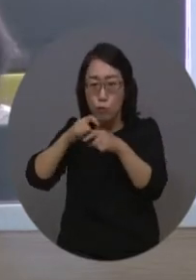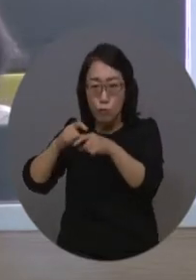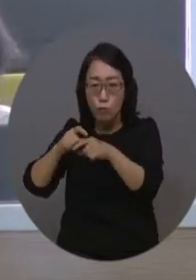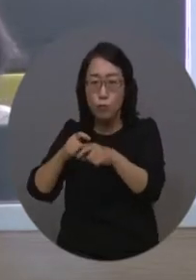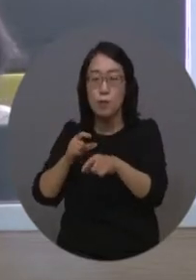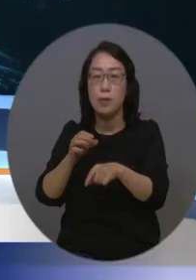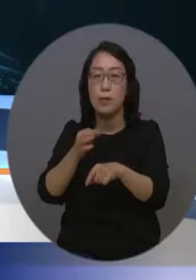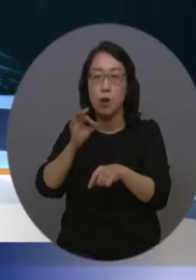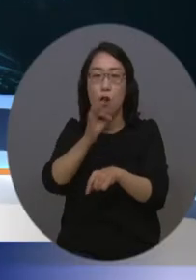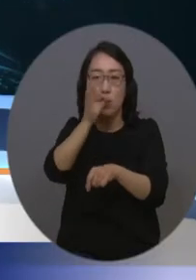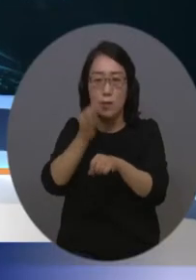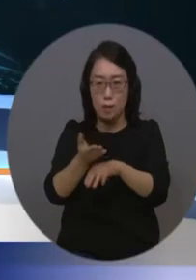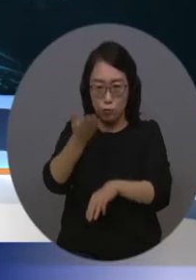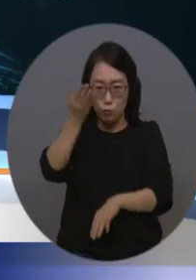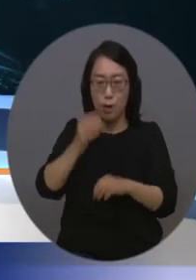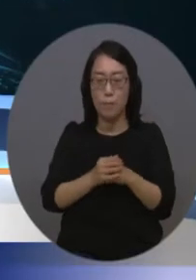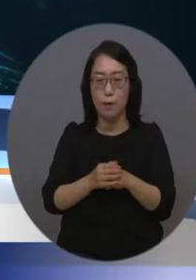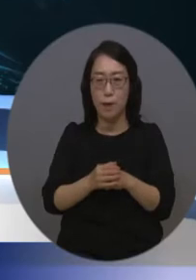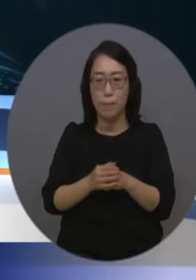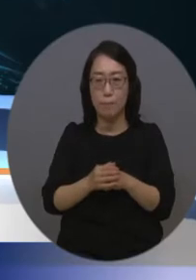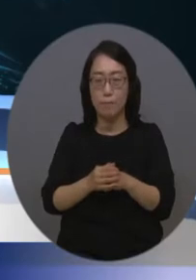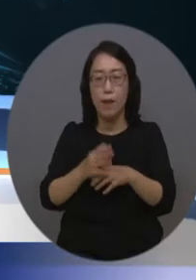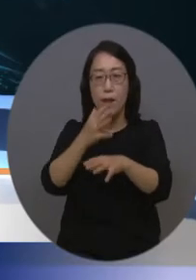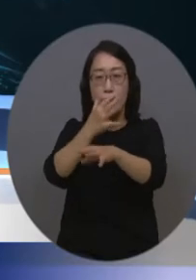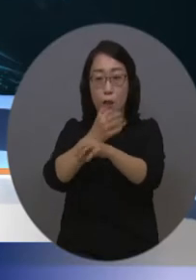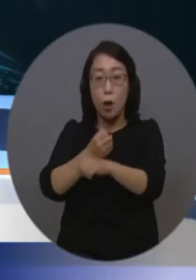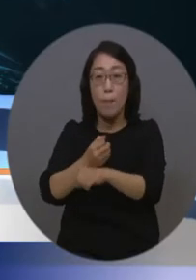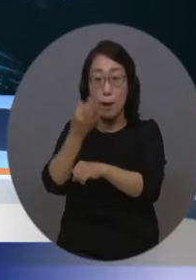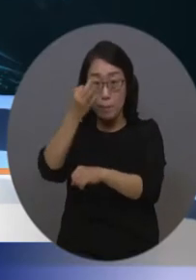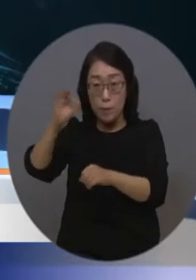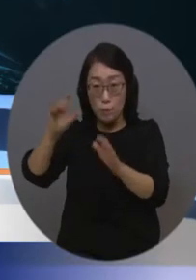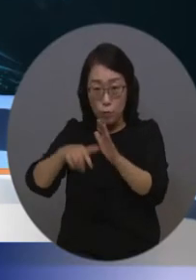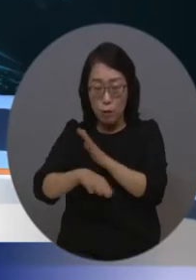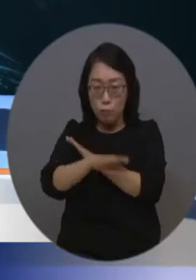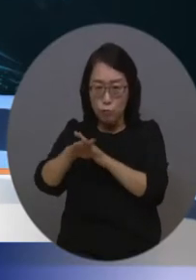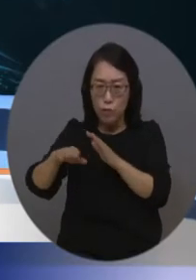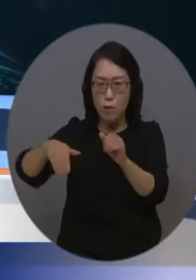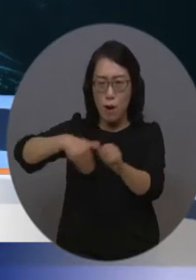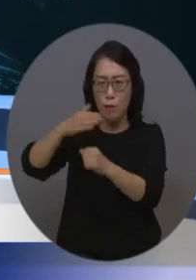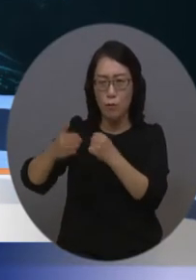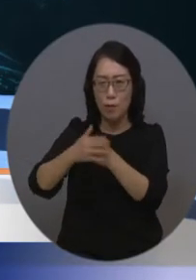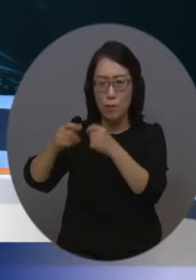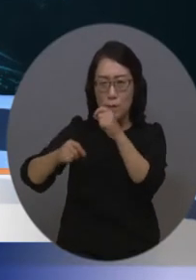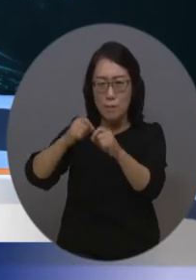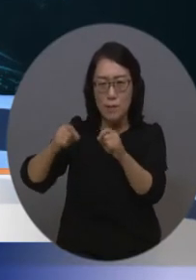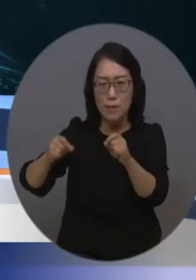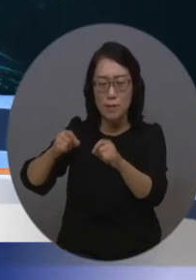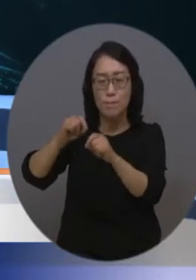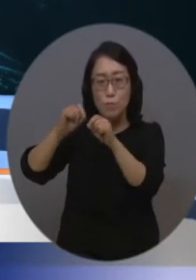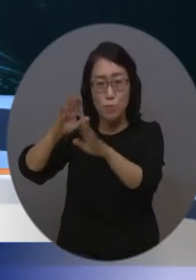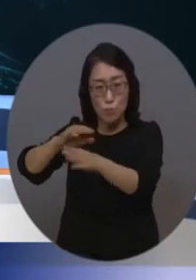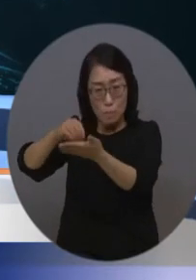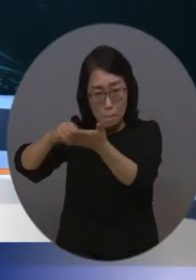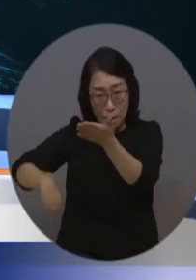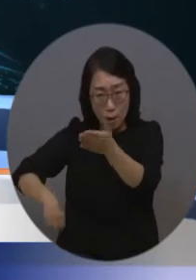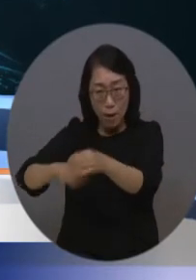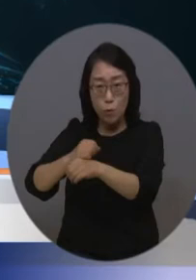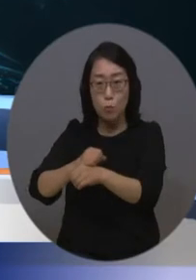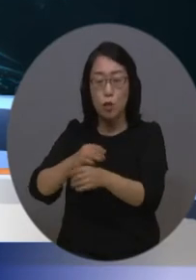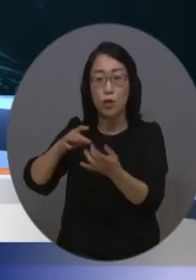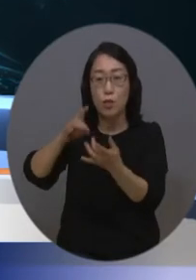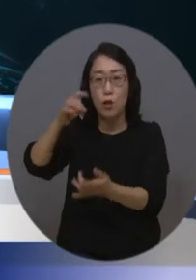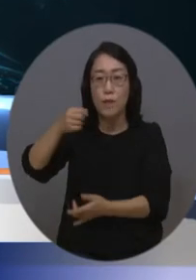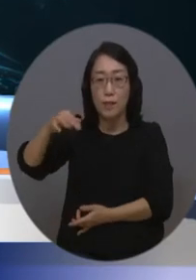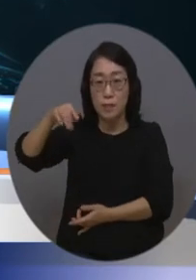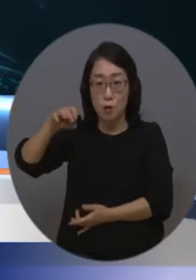확대합니다. 협약 비준 당시 국내 여건으로 보류되었던 유엔 장애인 권리 협약 선택 의정서